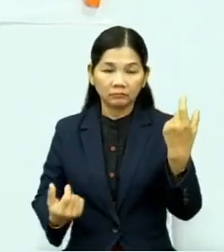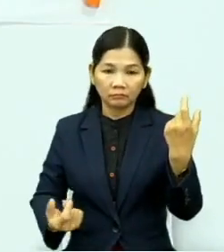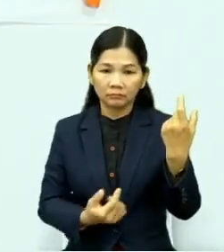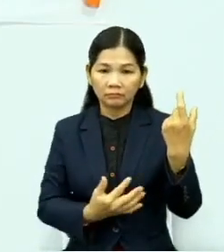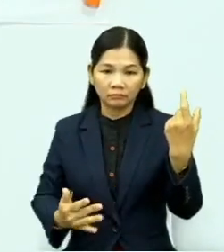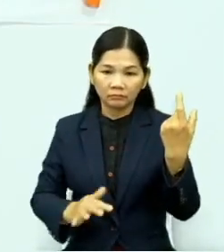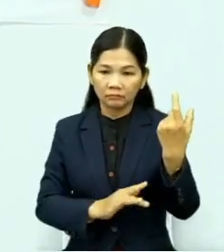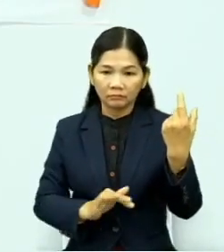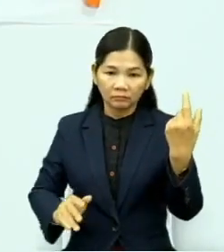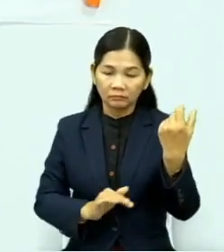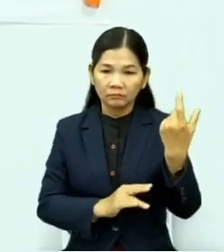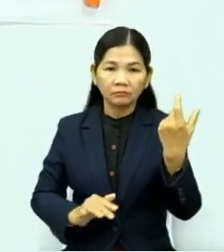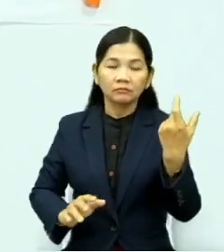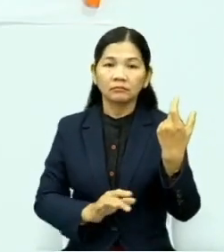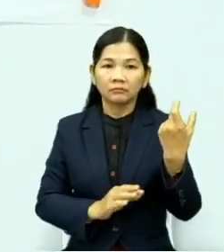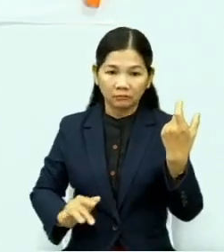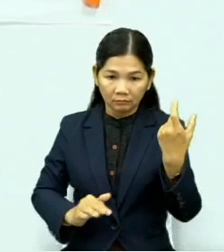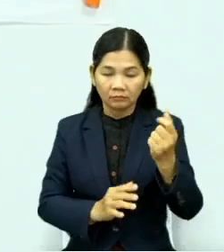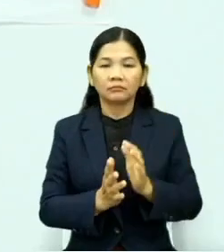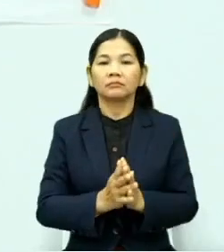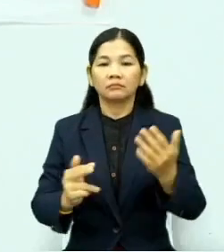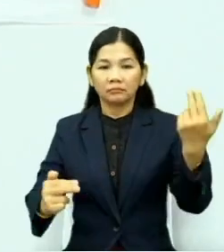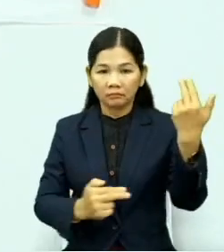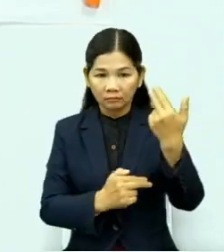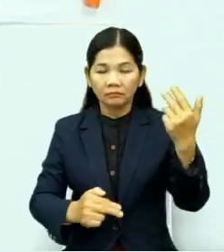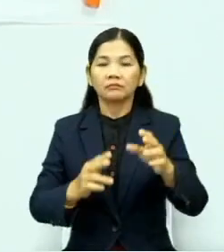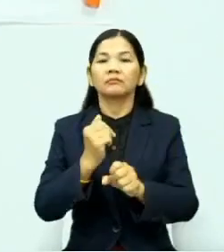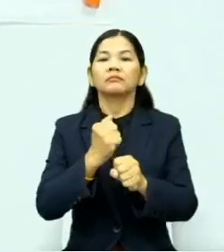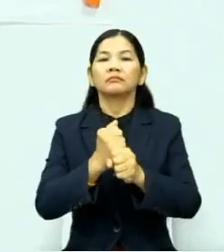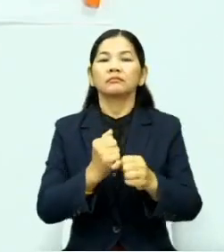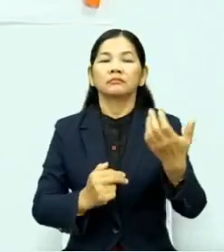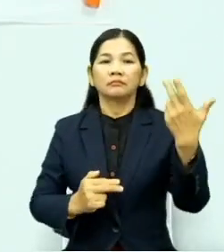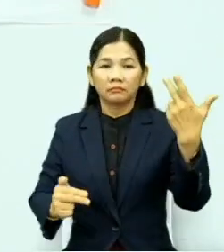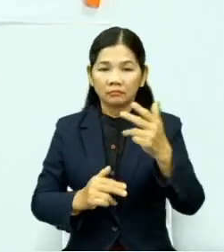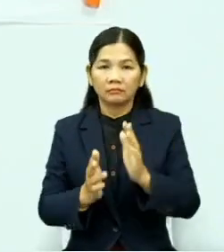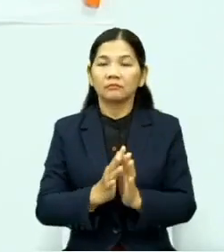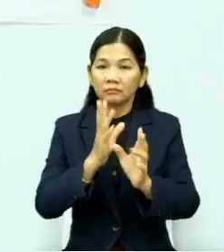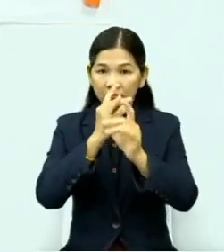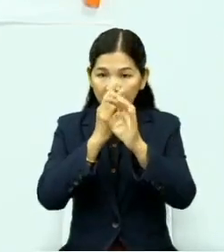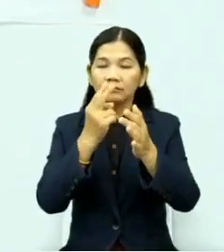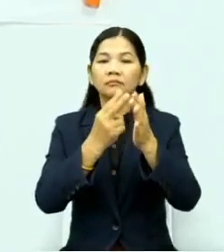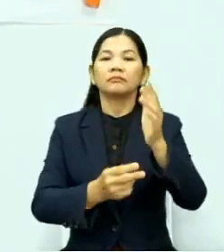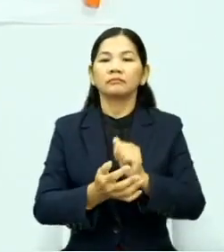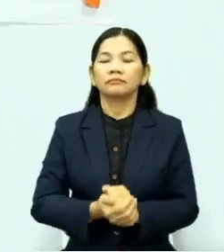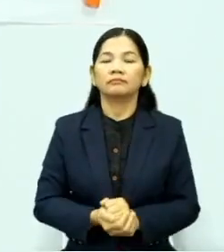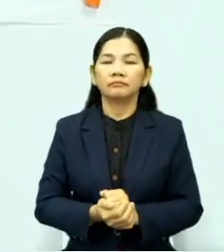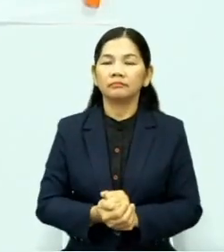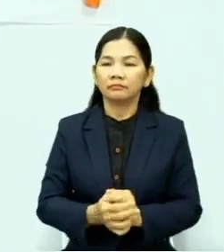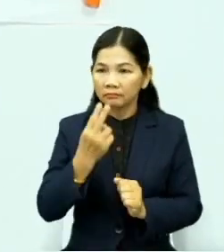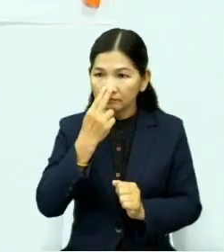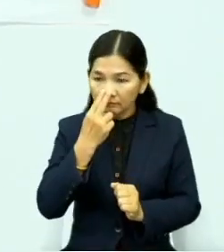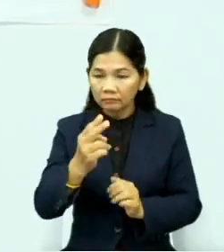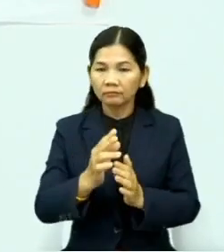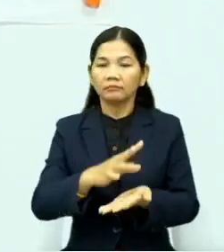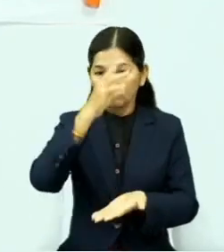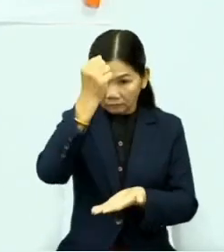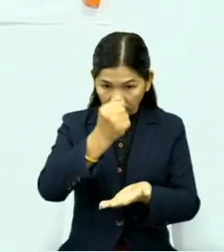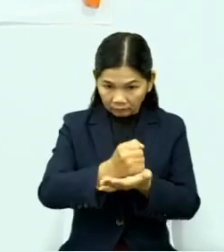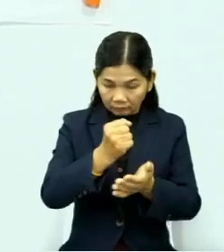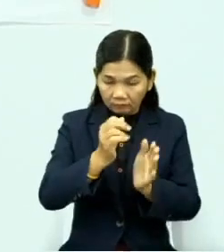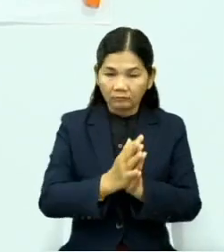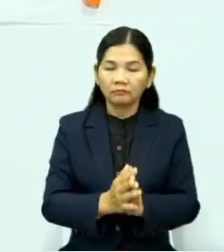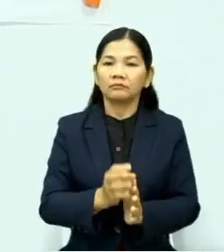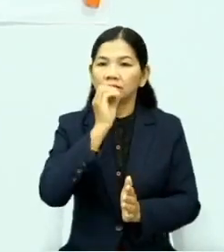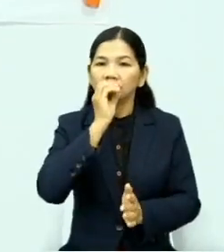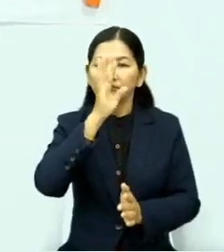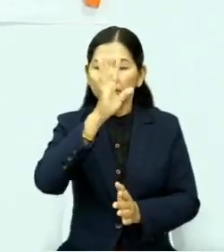nó cái pha sầm rập thua vậy trơ nấy có cái sầm rập thua vậy hay bay nấy cái sầm rập thua vậy chẳng dương nơi miền bị đám bị